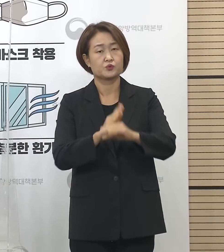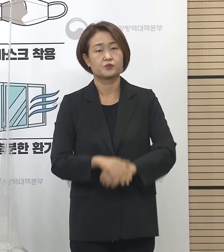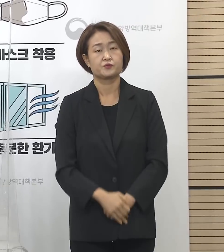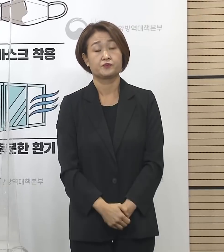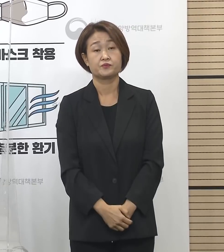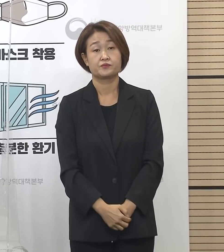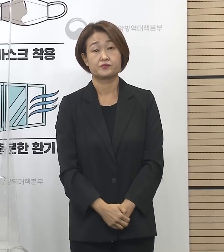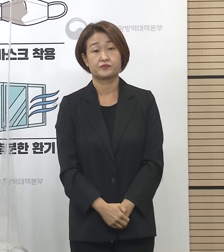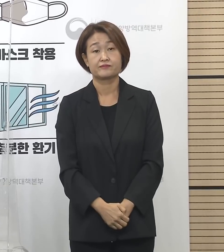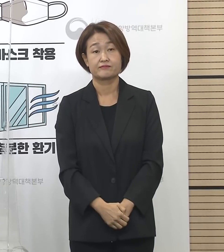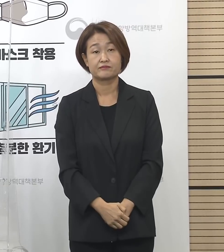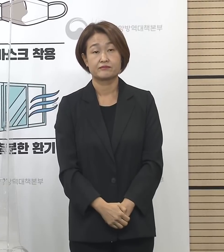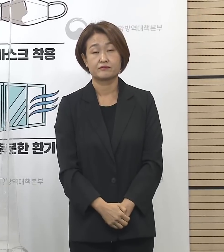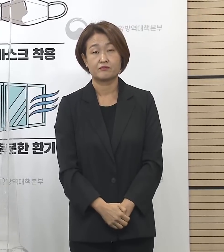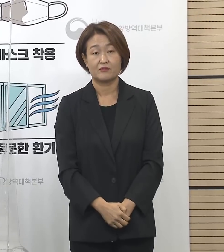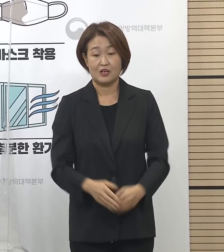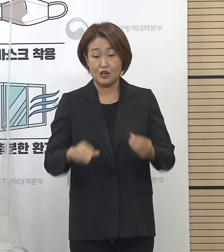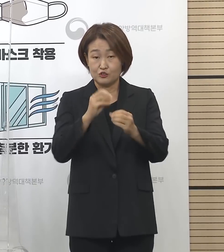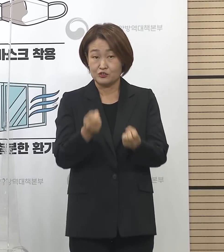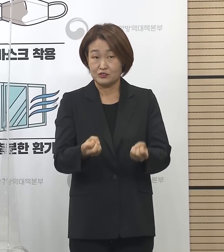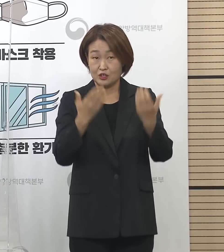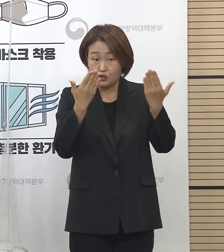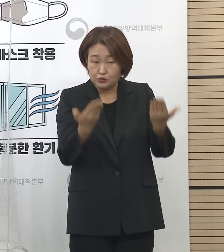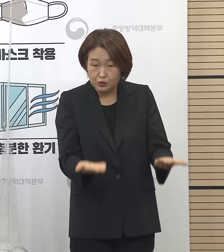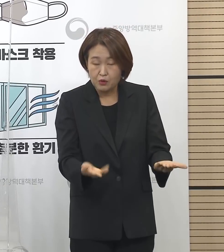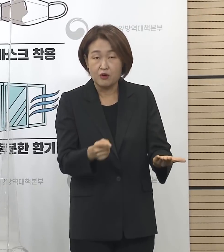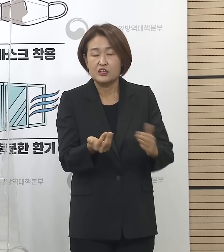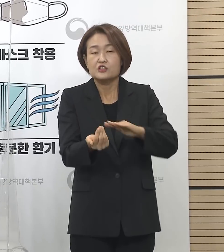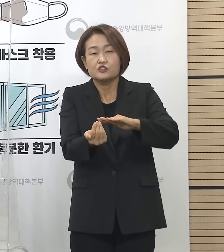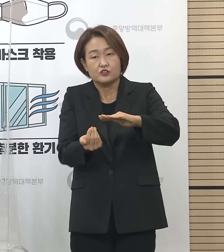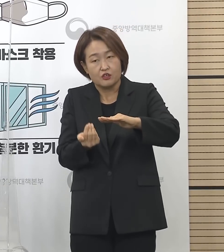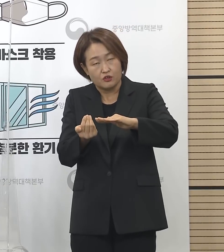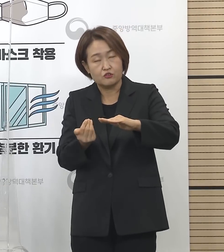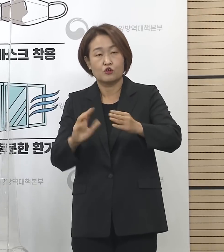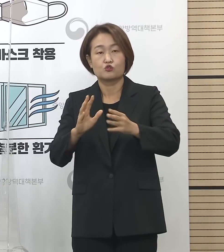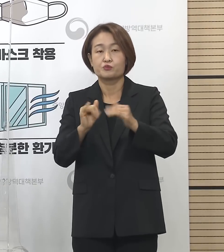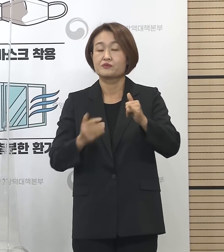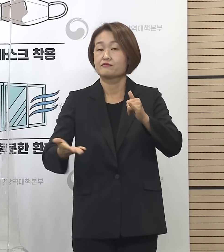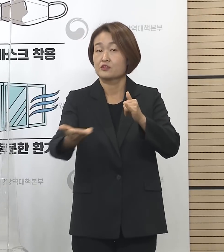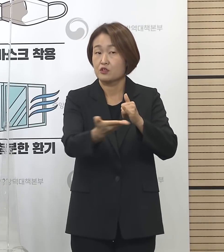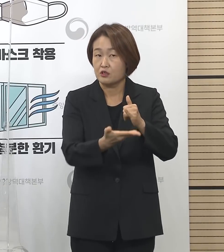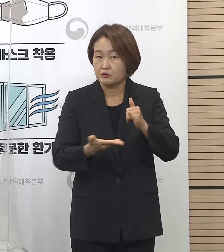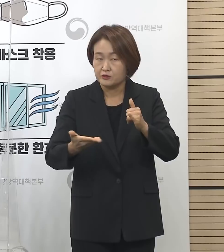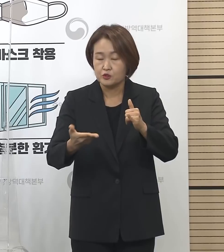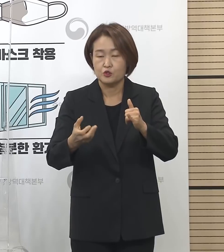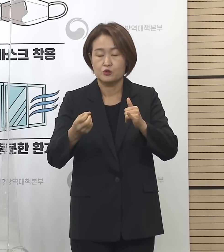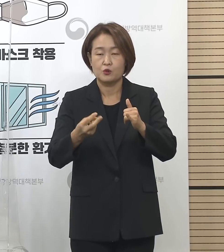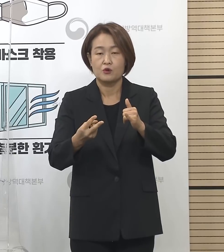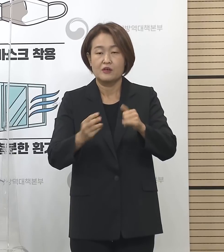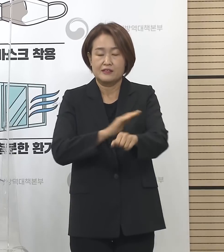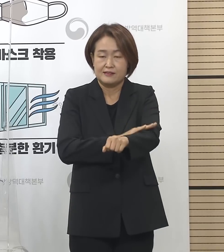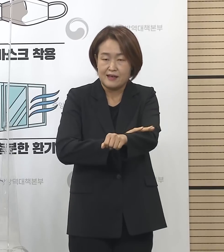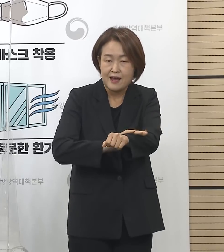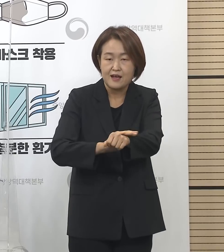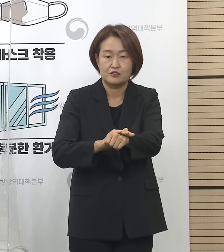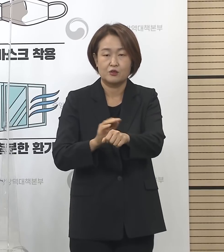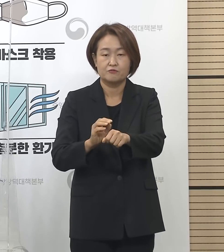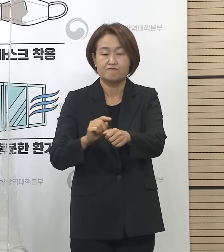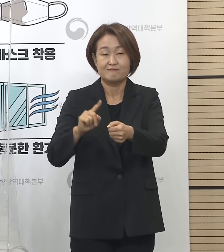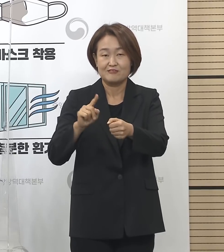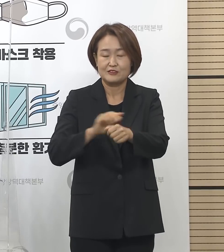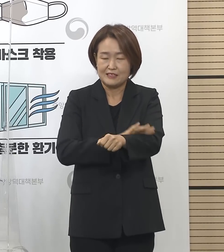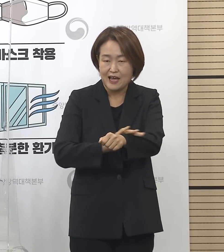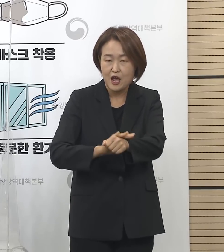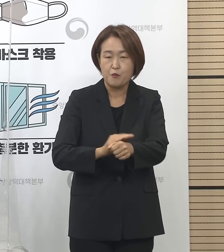상황입니다. 또한 추석 연휴와 복귀 전에 국민들의 적극적인 그런 참여로 선별검사